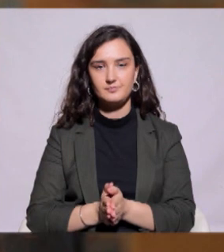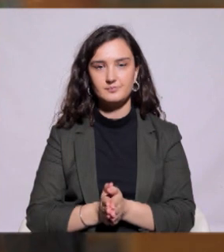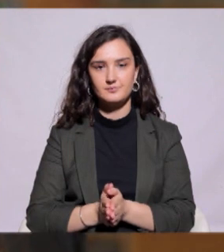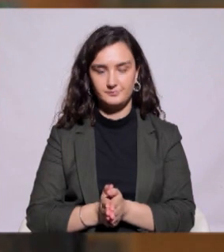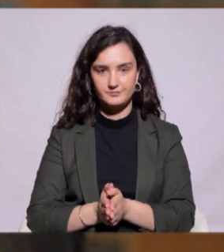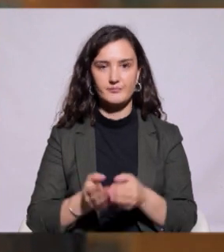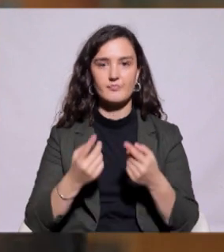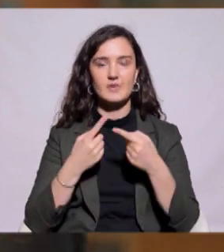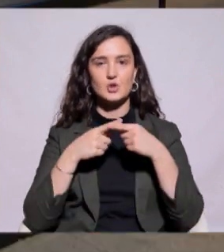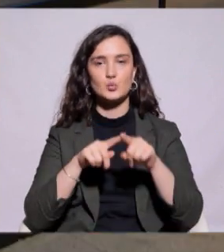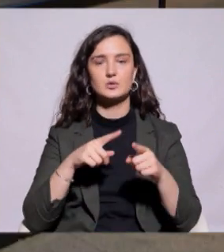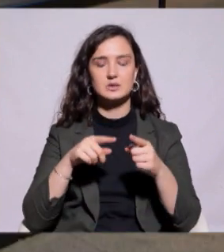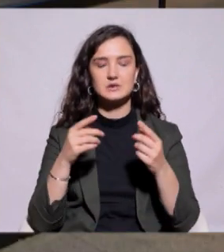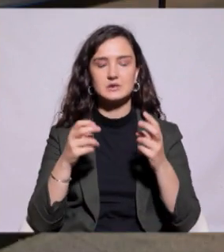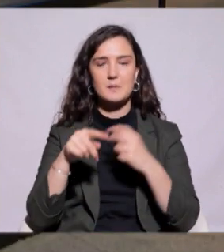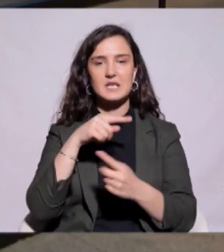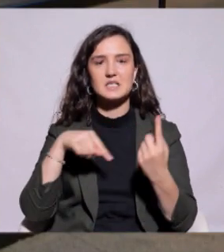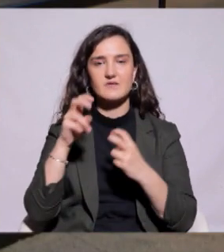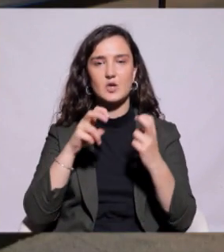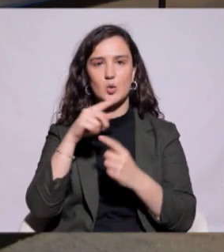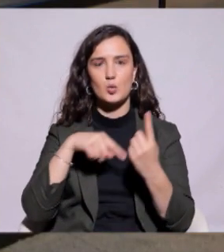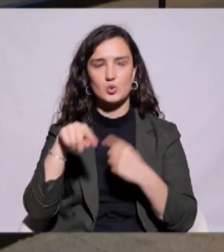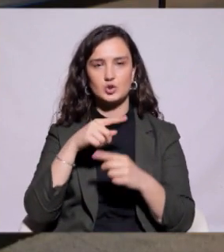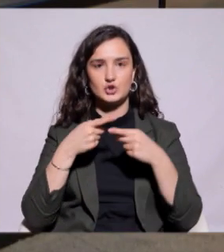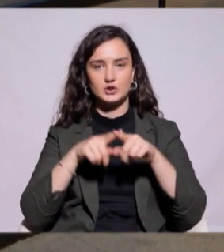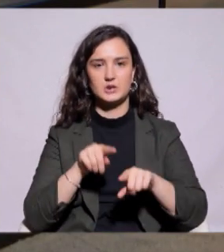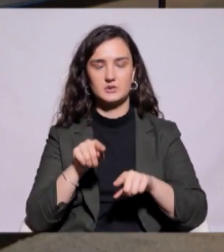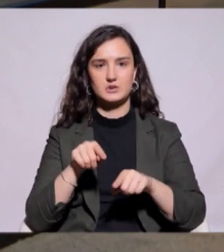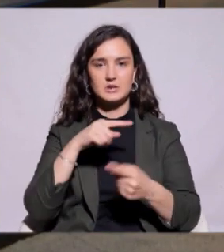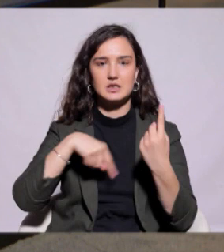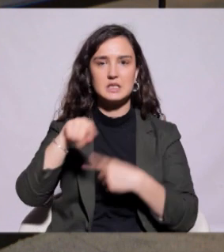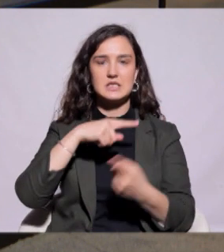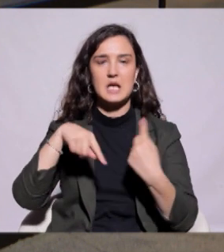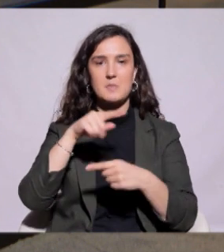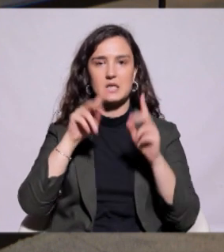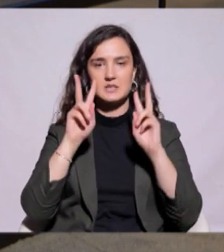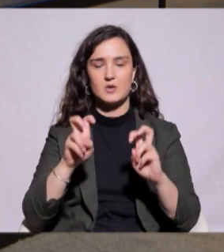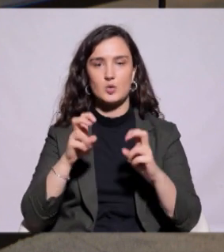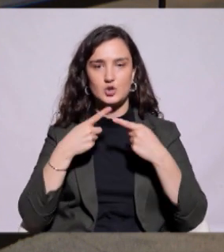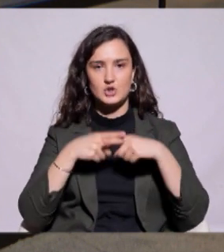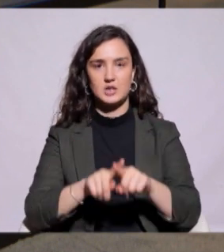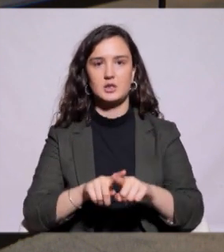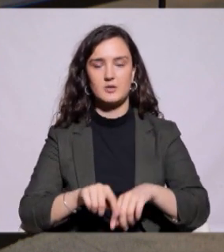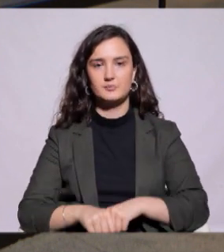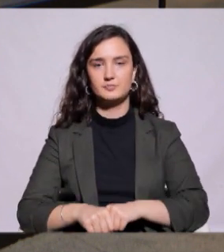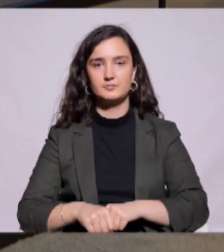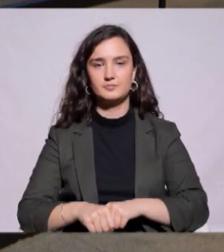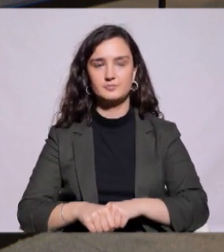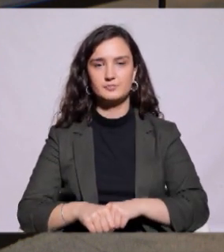Industrial engineering, სამრეწველო ინჟინერია. Industrial engineering, სამრეწველო